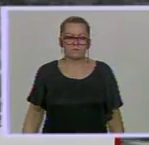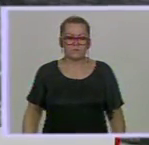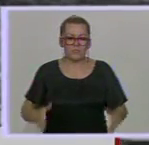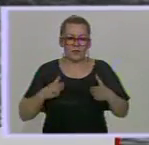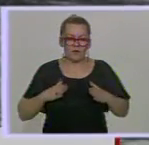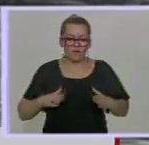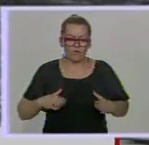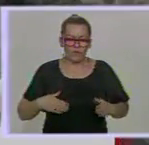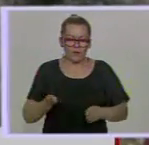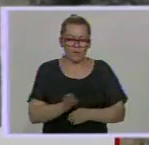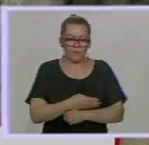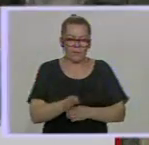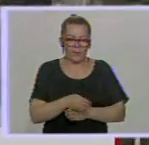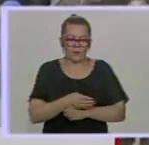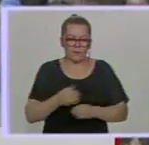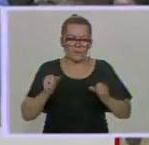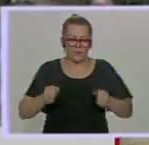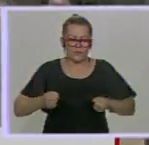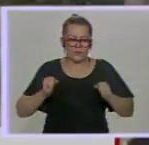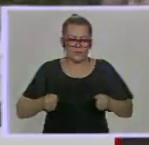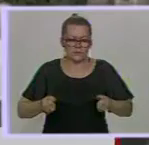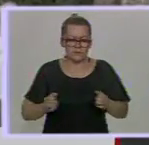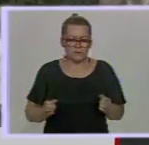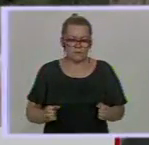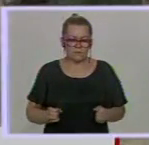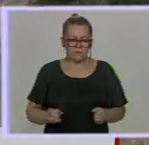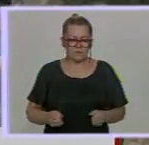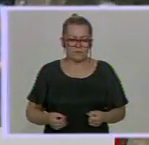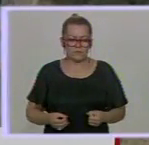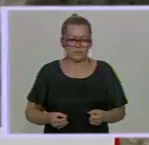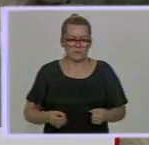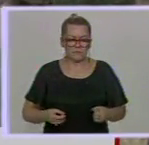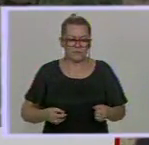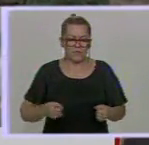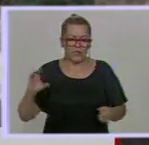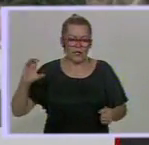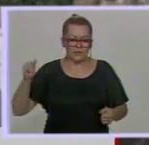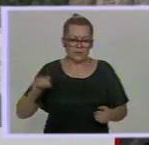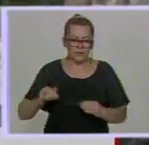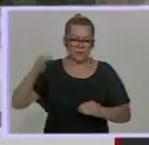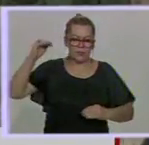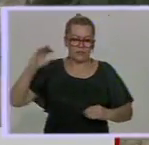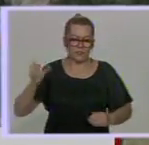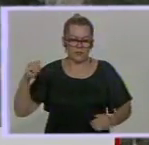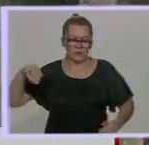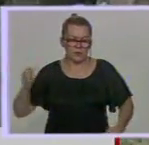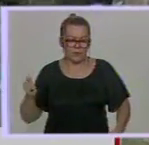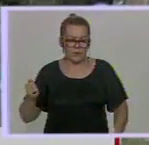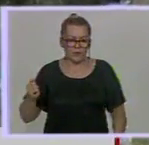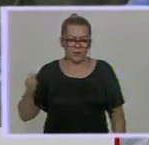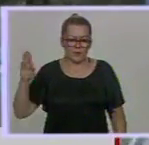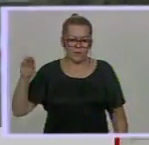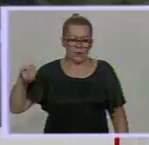Vă așteptăm la o plimbare cu șalupa cea nouă, croaziera durează 30 de minute. Ce putem vedea? Cazanele mici, cazanele mari, peștera Ponicova, grota Veteran, golful